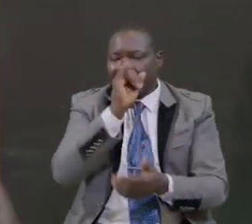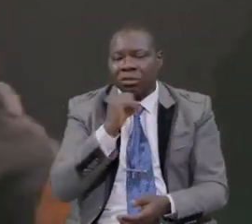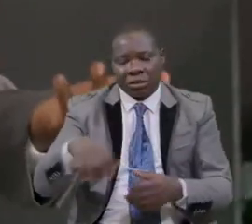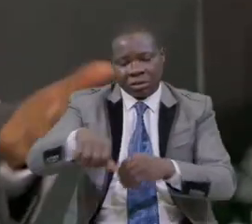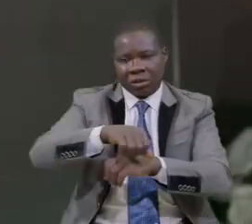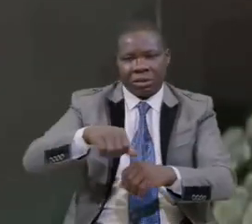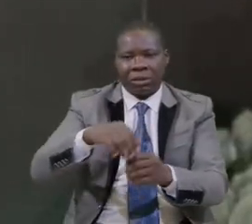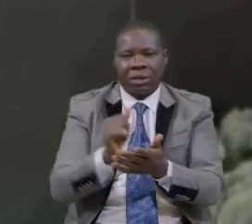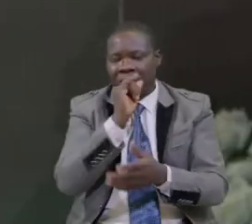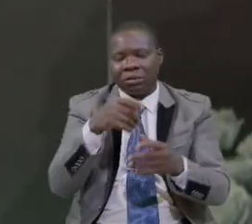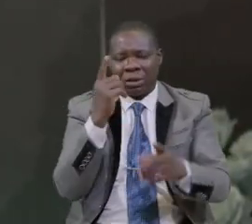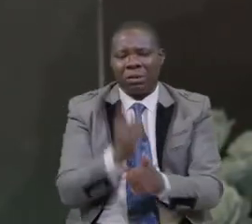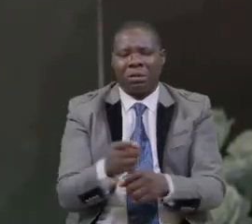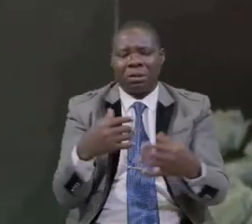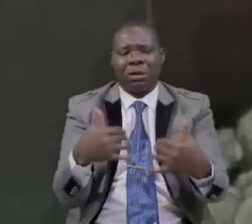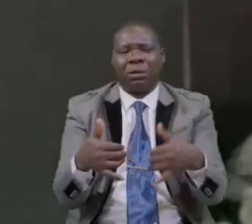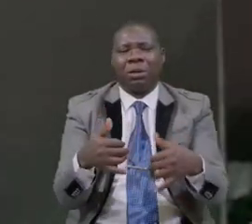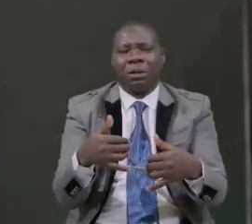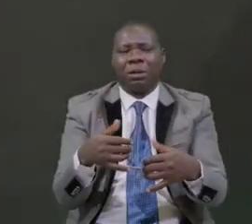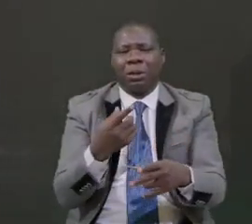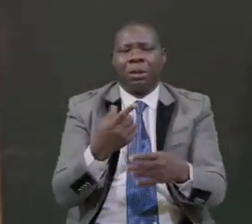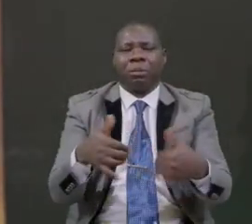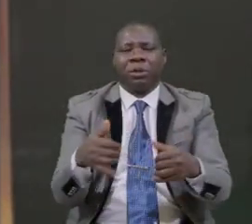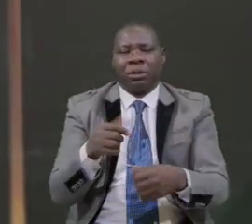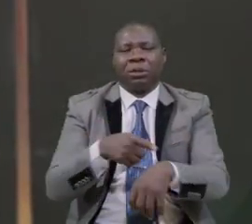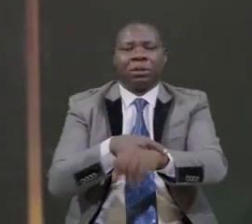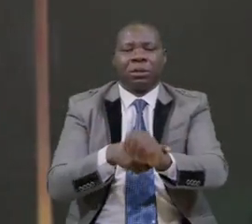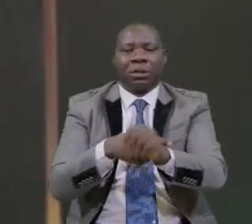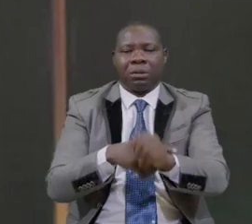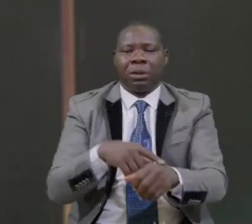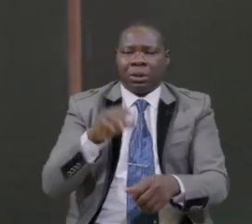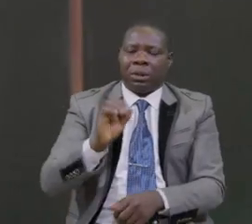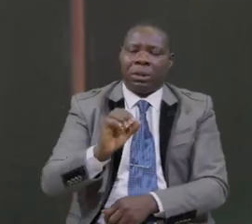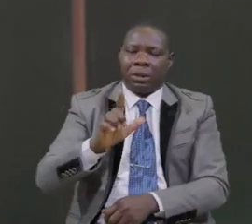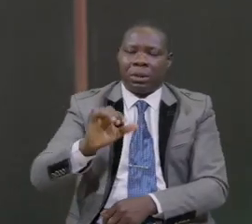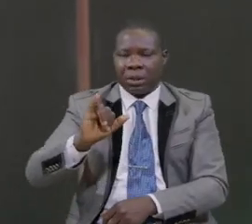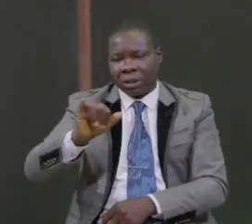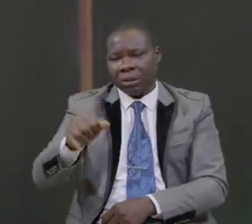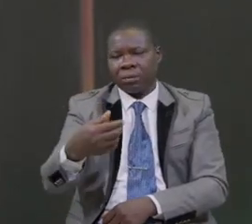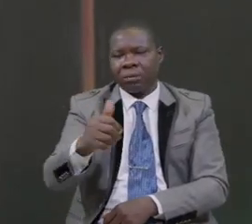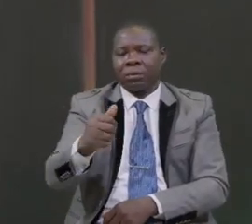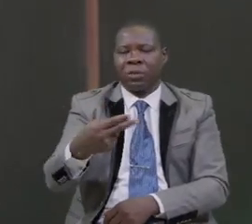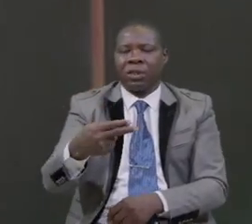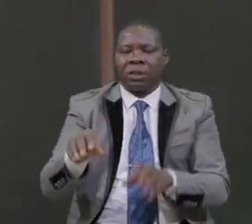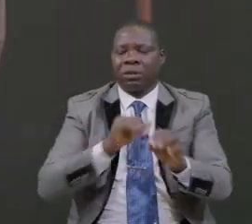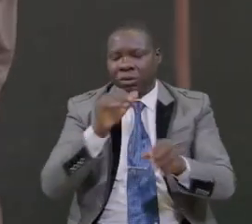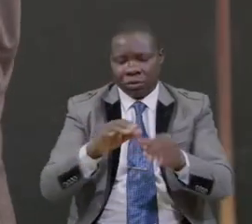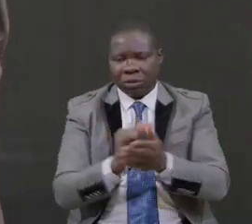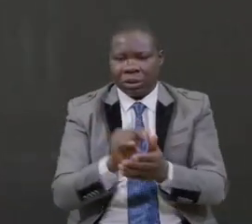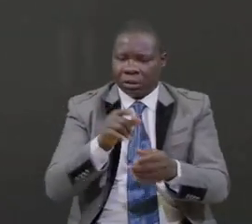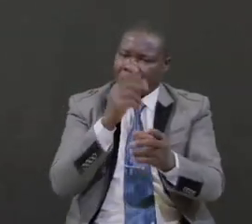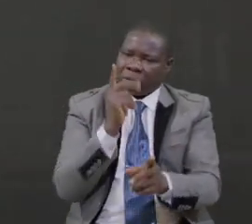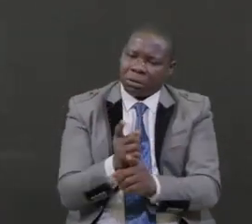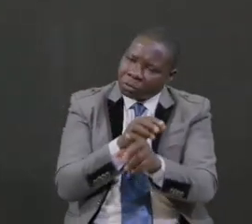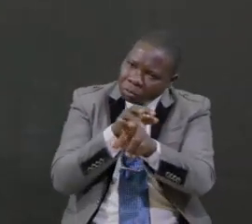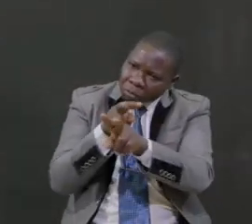Ça, c'est un jeu. Élie n'a rien fait de pareil. Élie était là, il les regardait. Et au moment de l'offrande, du sacrifice